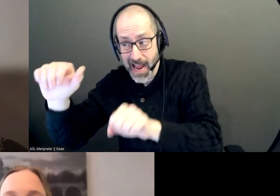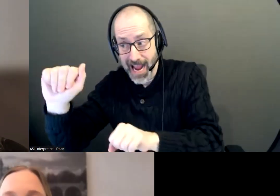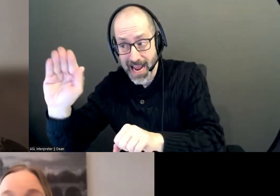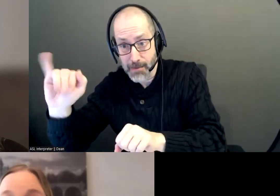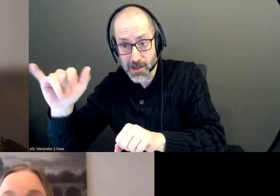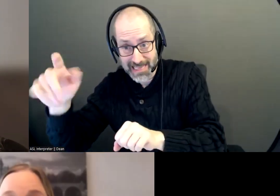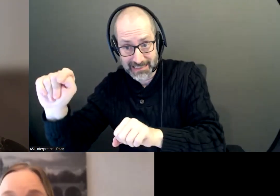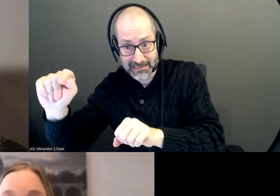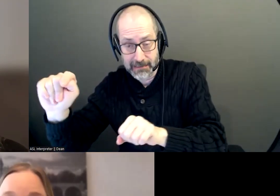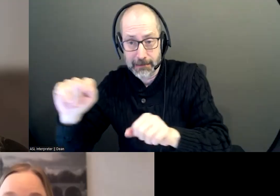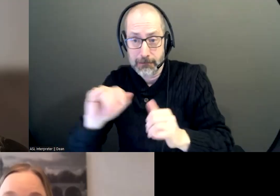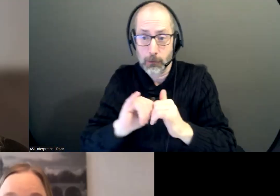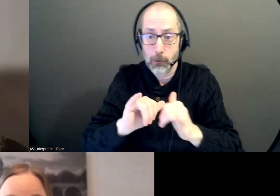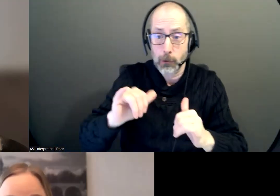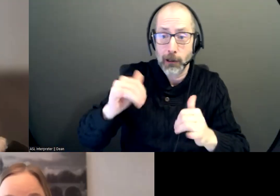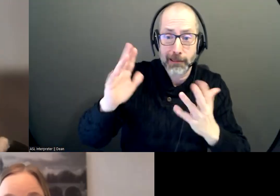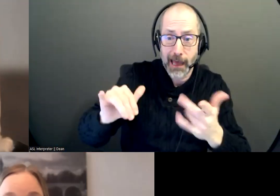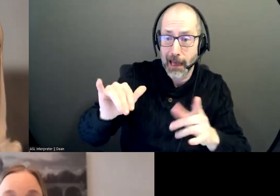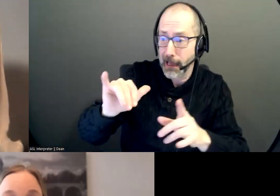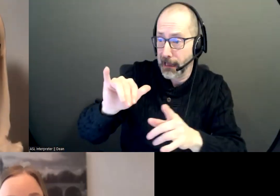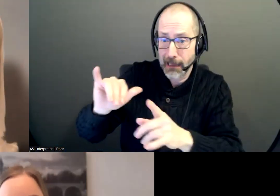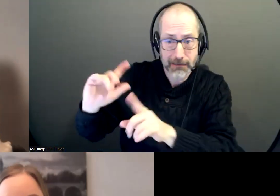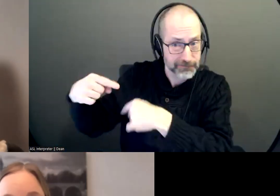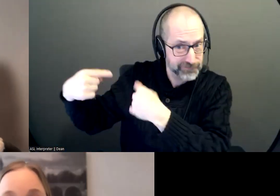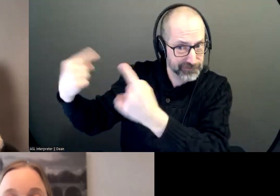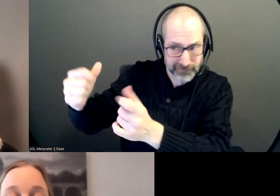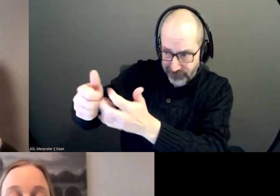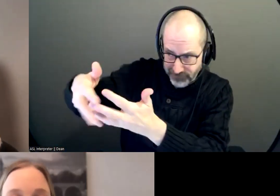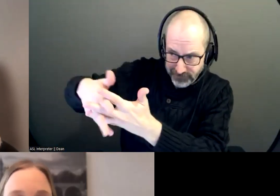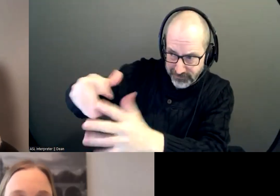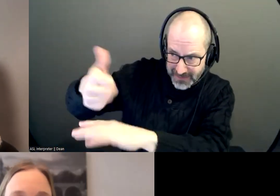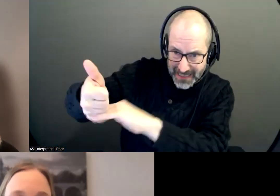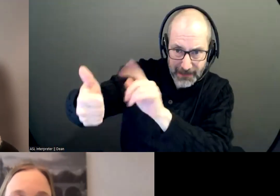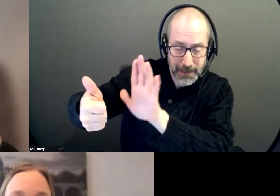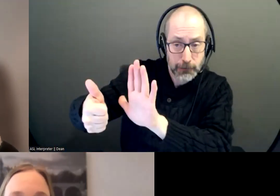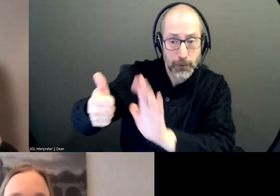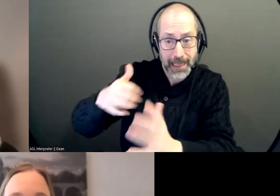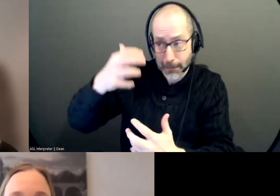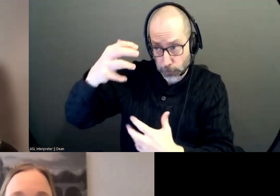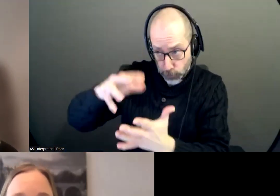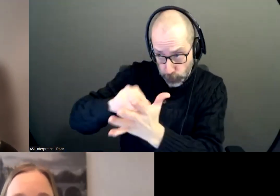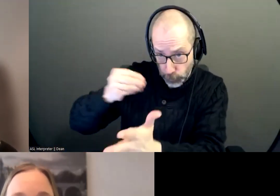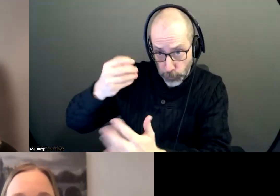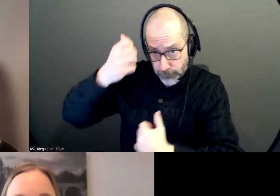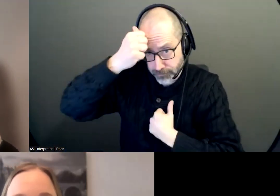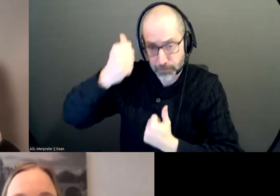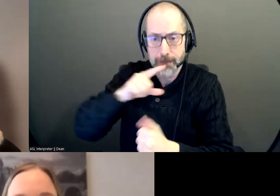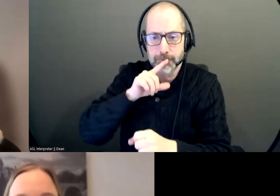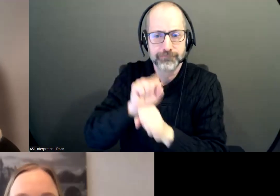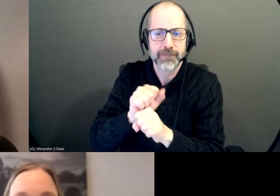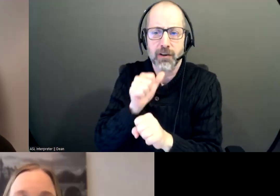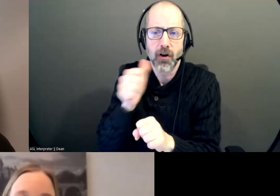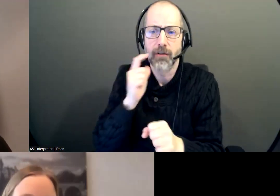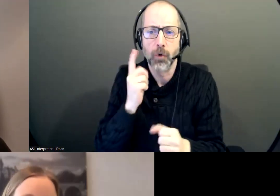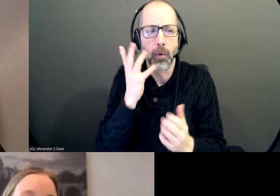sont about toujours pedagogical évalués conditions selon des necessary pratiques for that capacitistes. unlearning to be Finalement, comment genuine est-ce que rather than performative? ce désapprentissage peut-il être